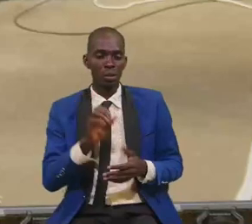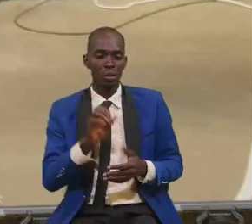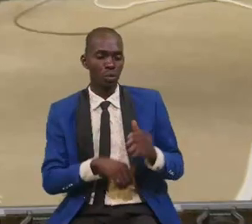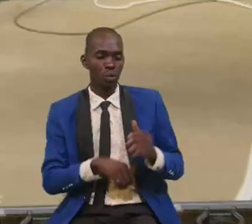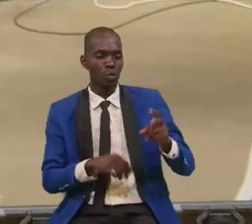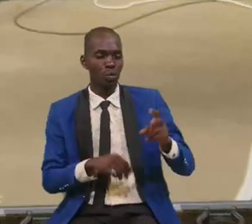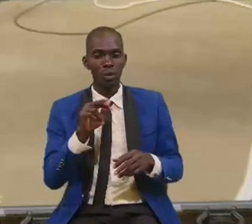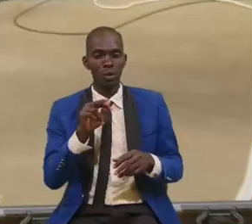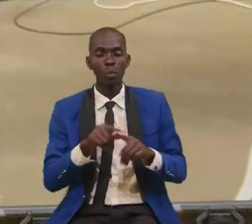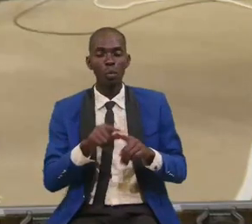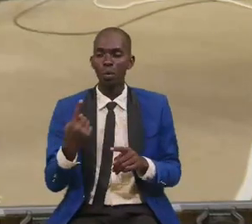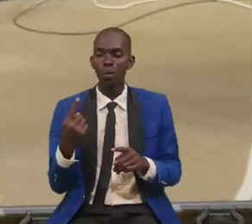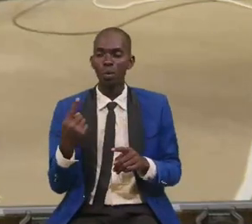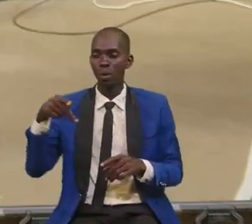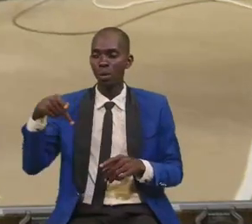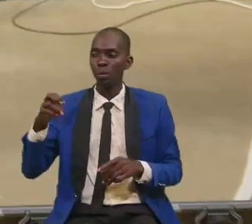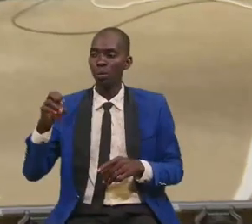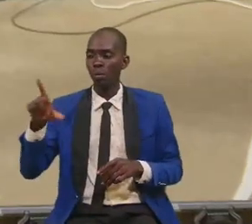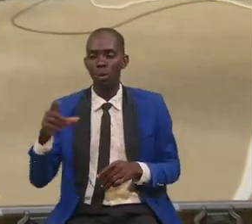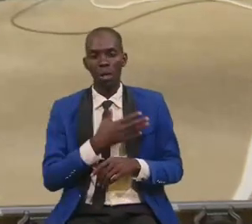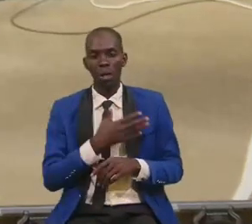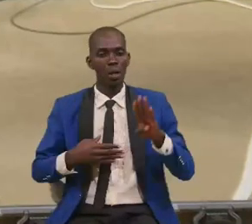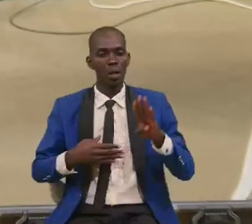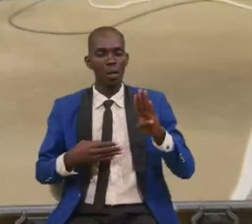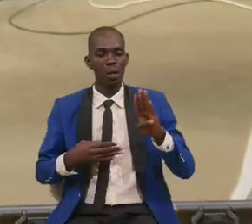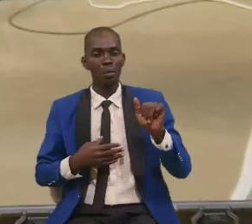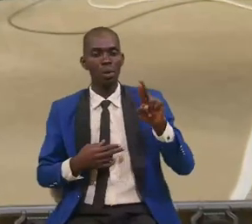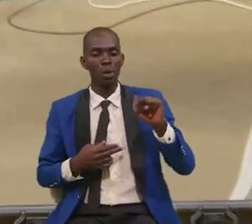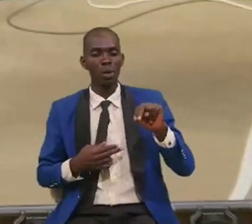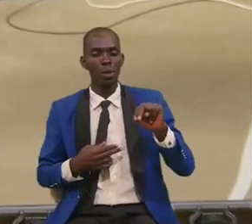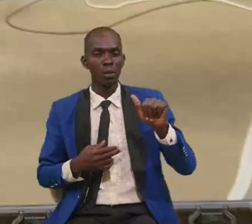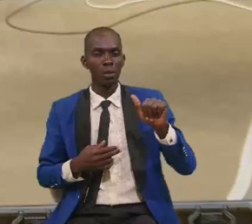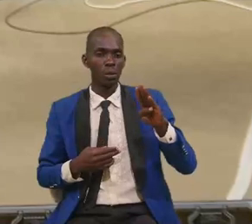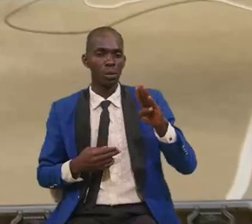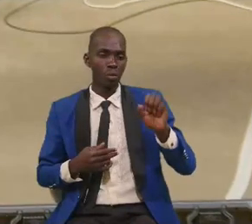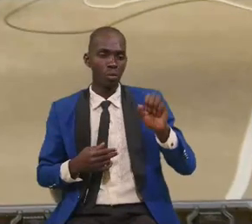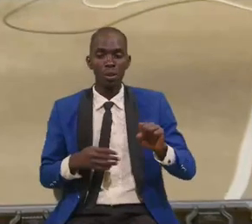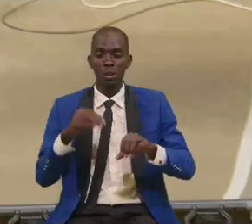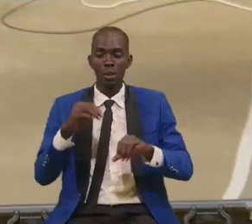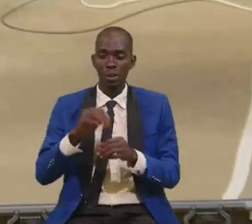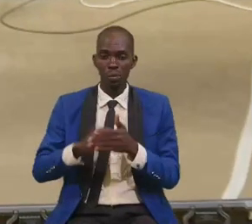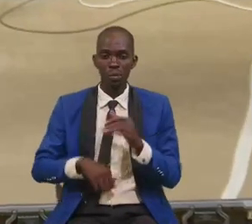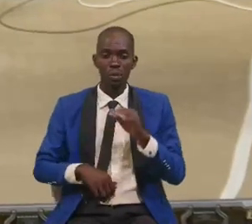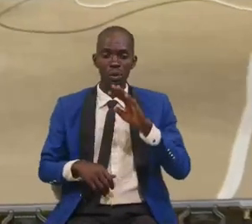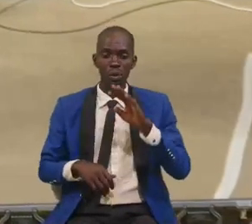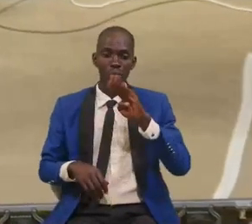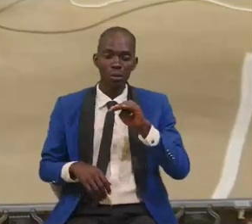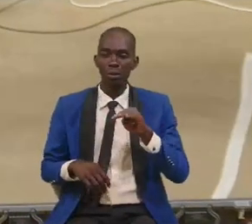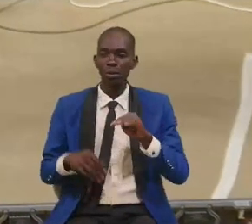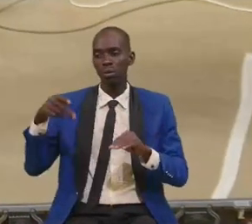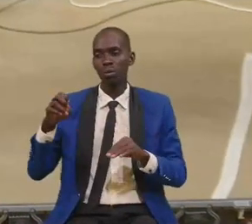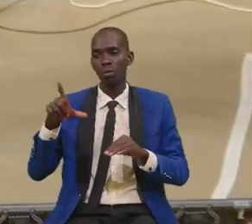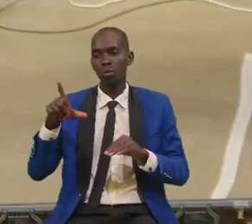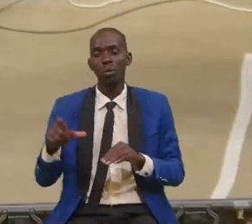Barnabas. Chapitre 14, c'est Paul. Chapitre 15, la conversion des païens.